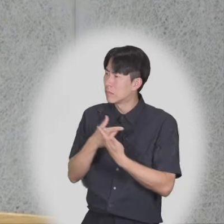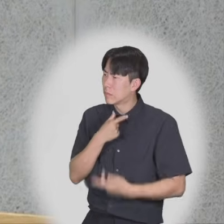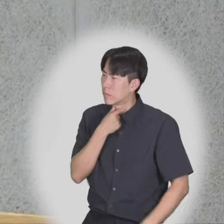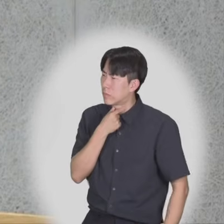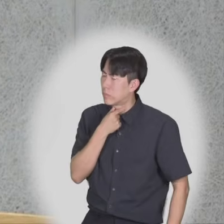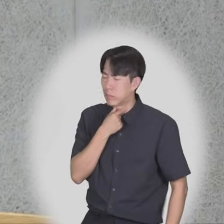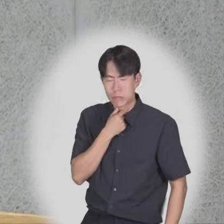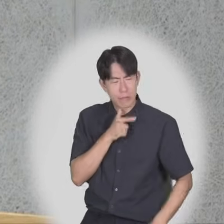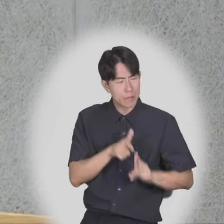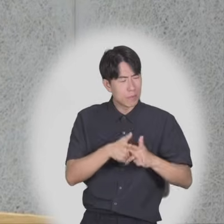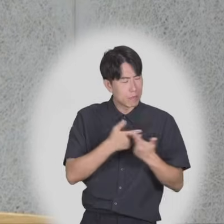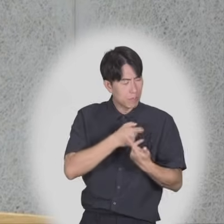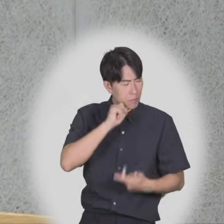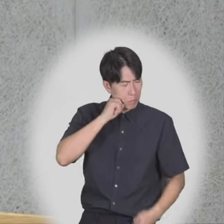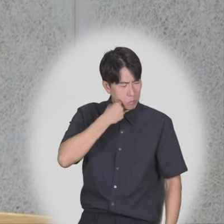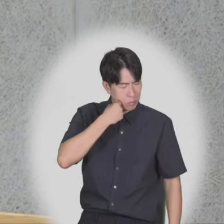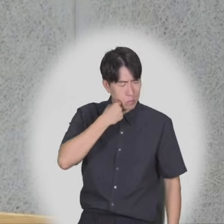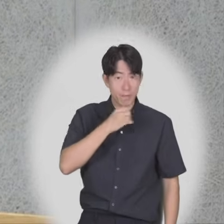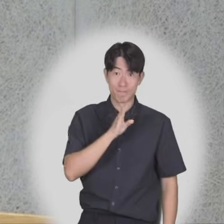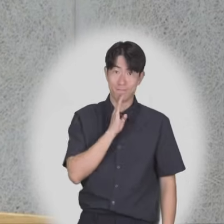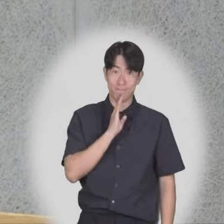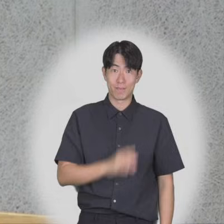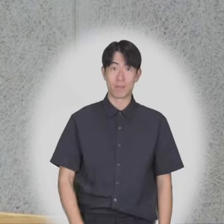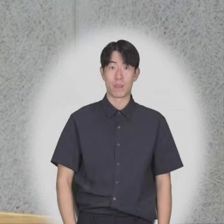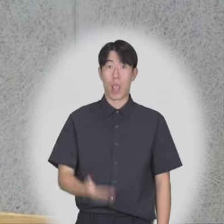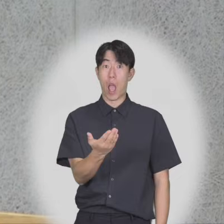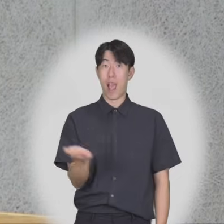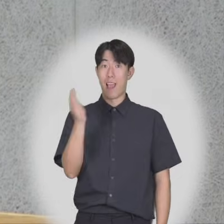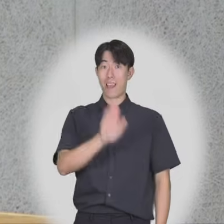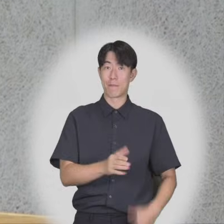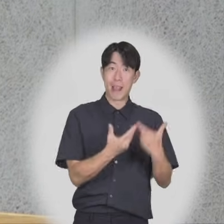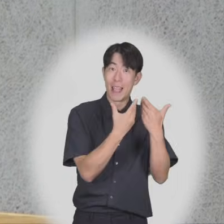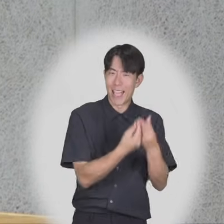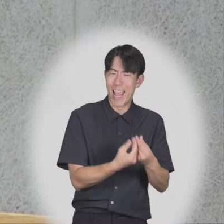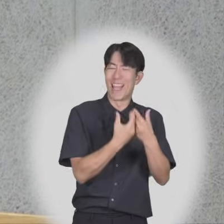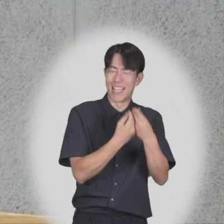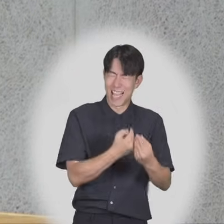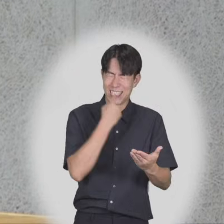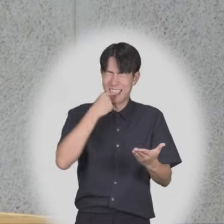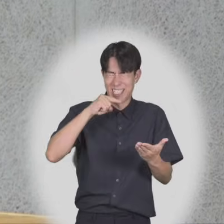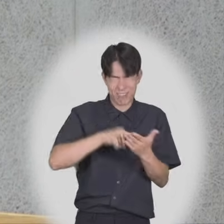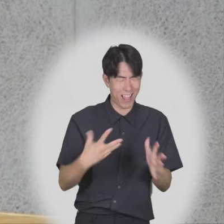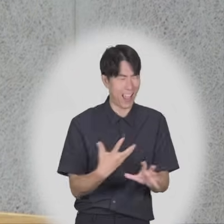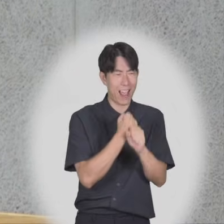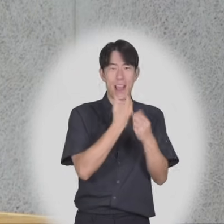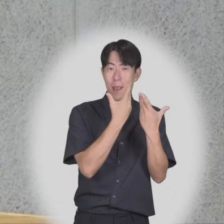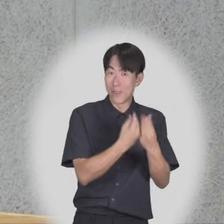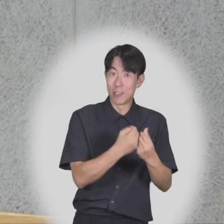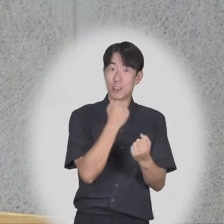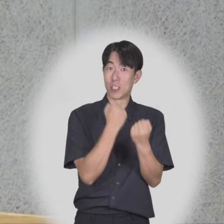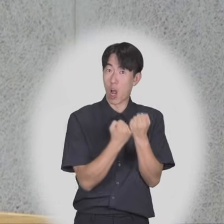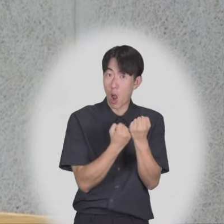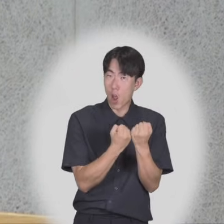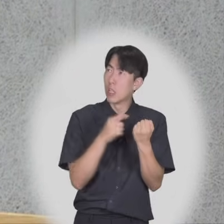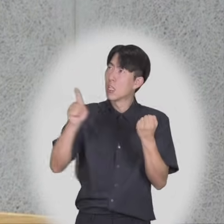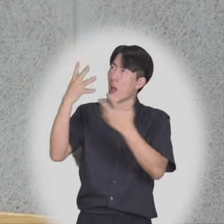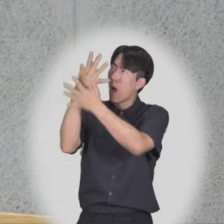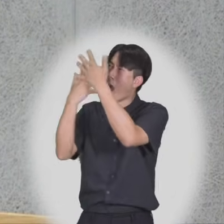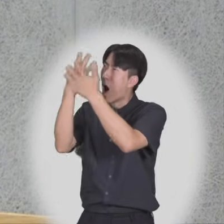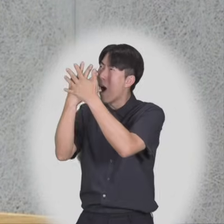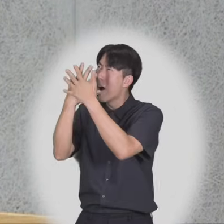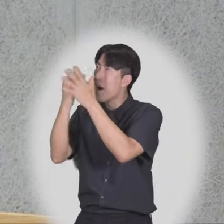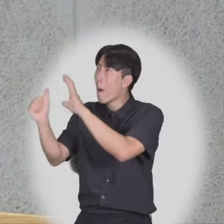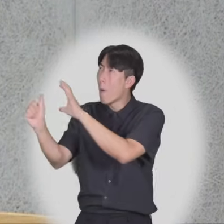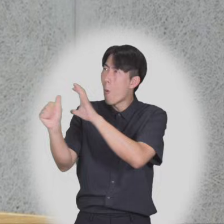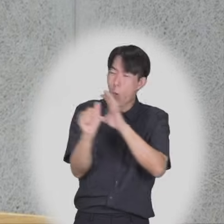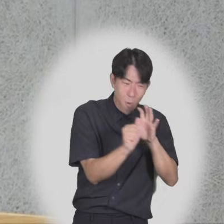있는 사람들이 그리 많지는 않습니다. 그러나 비유를 통해서 그 추상적이고 막연한